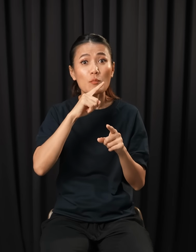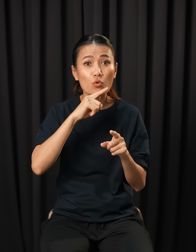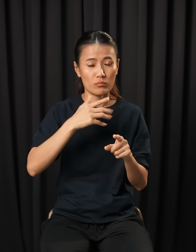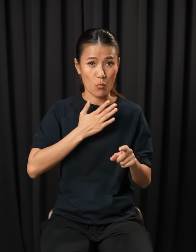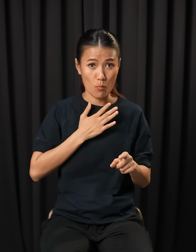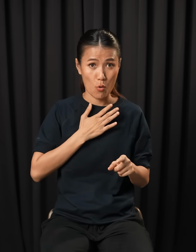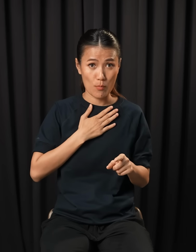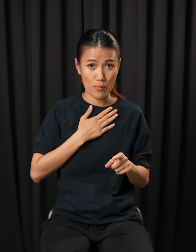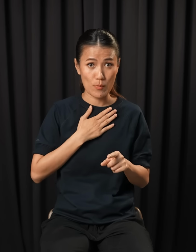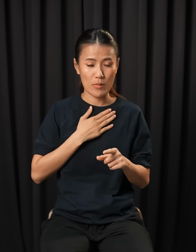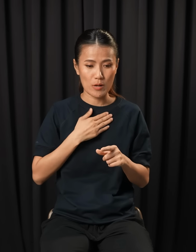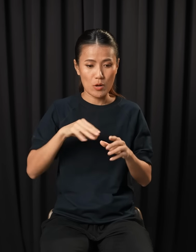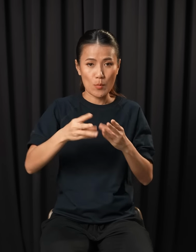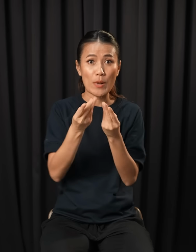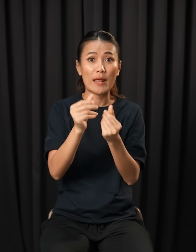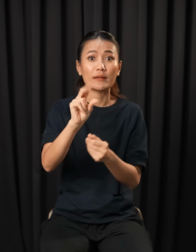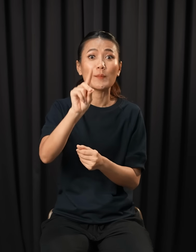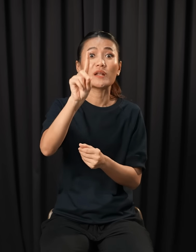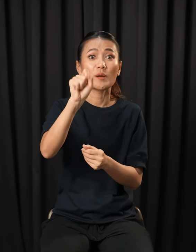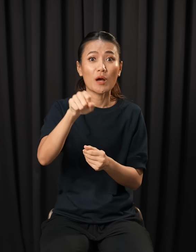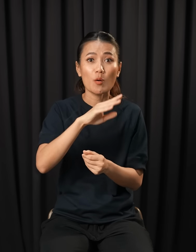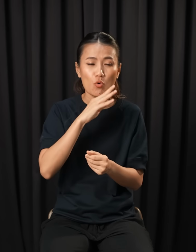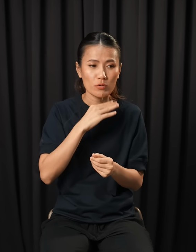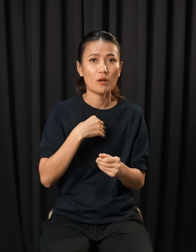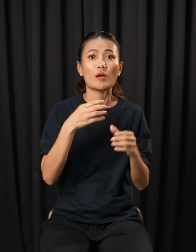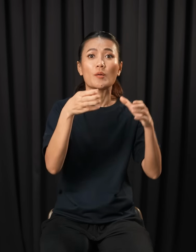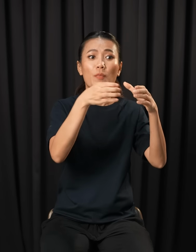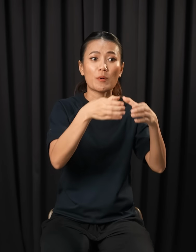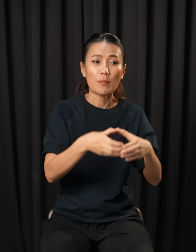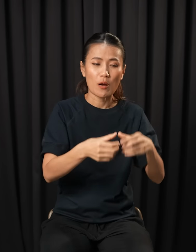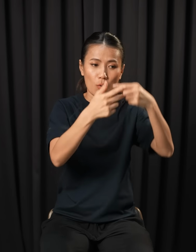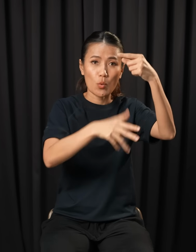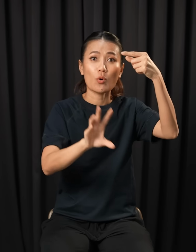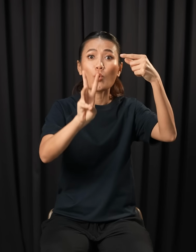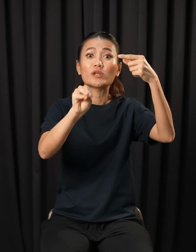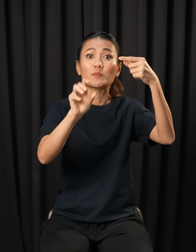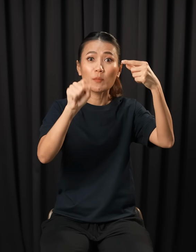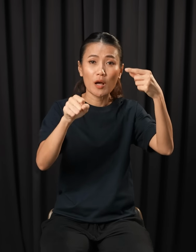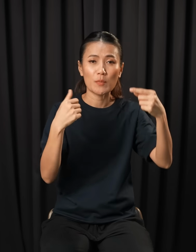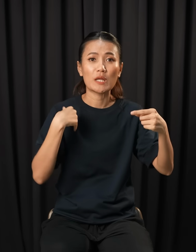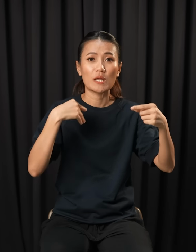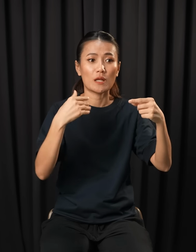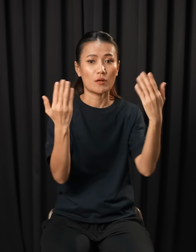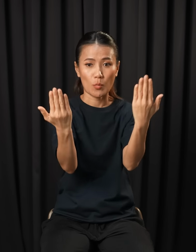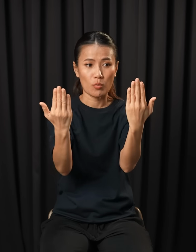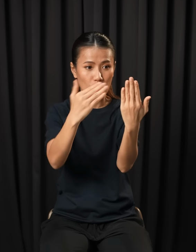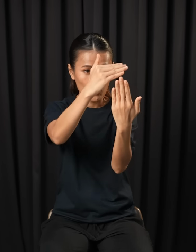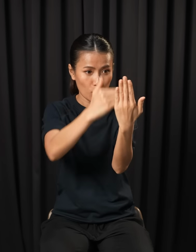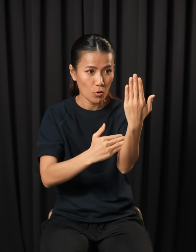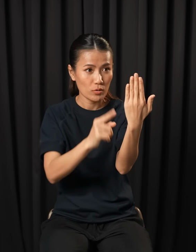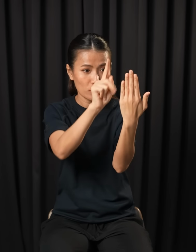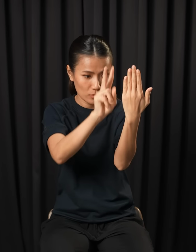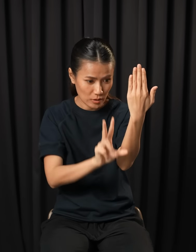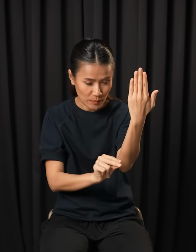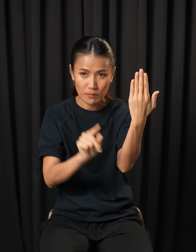รผมก็เลยบอกว่ายังไม่บอก จำเดิมพรรคก้าวไกลอย่างเดียว แต่ถ้าเกิดได้31เนี่ยถ้าสมมติว่ามี60พรรคกกต.ทำใบออกมาเนี่ย30ครึ่งหนึ่ง